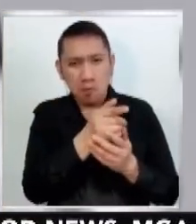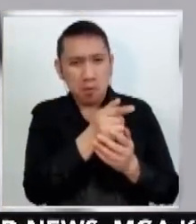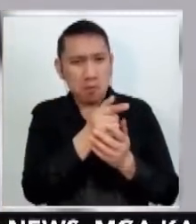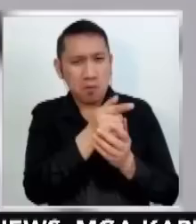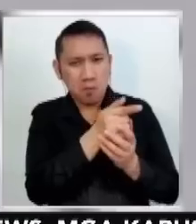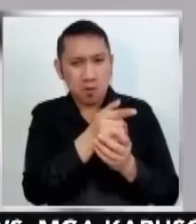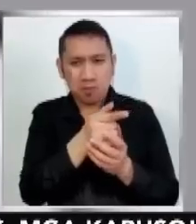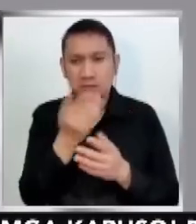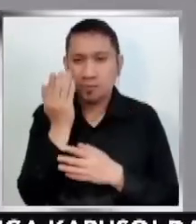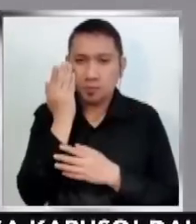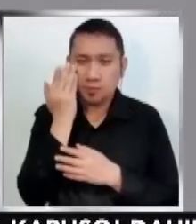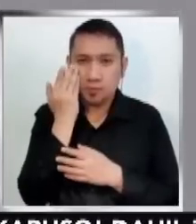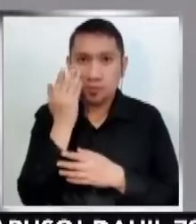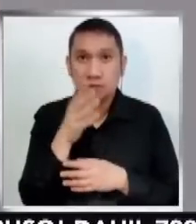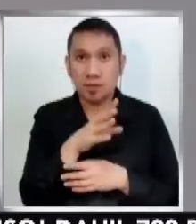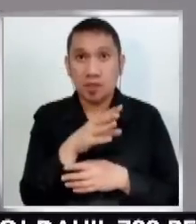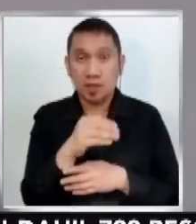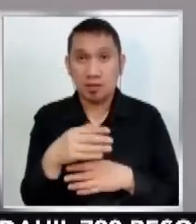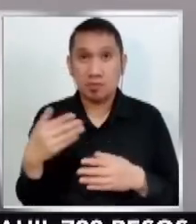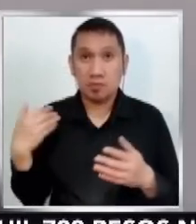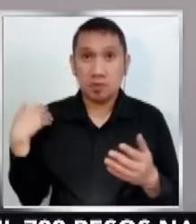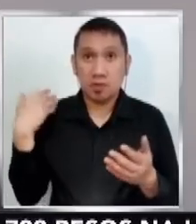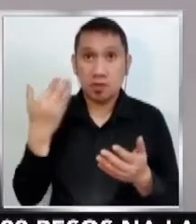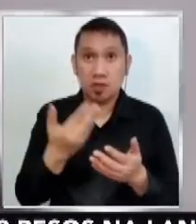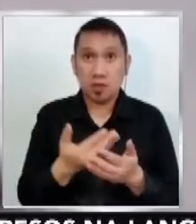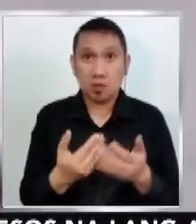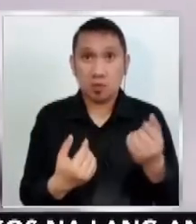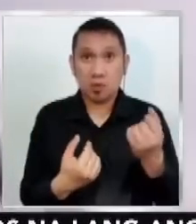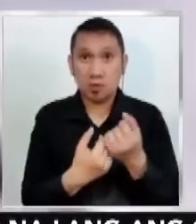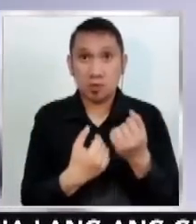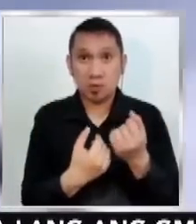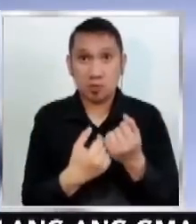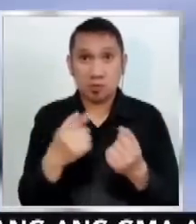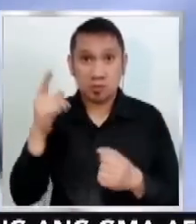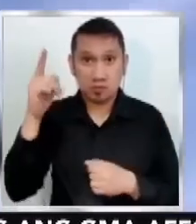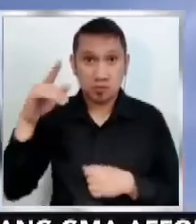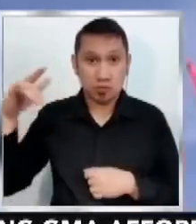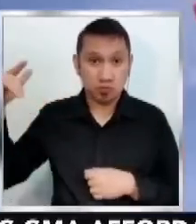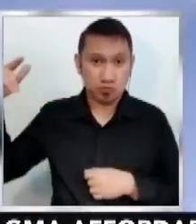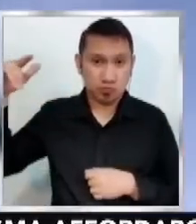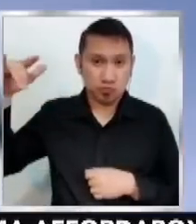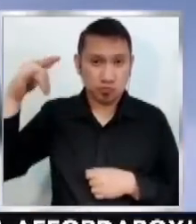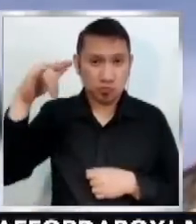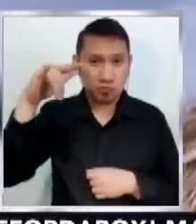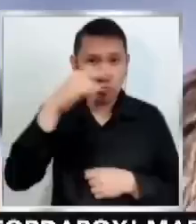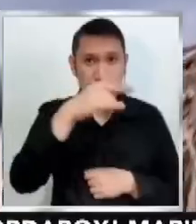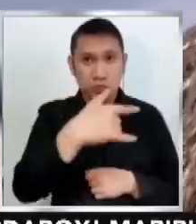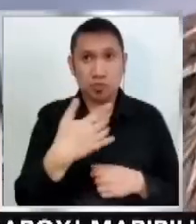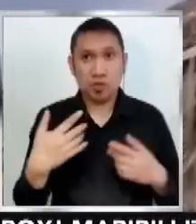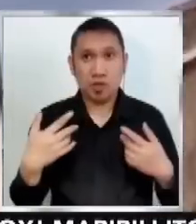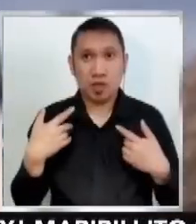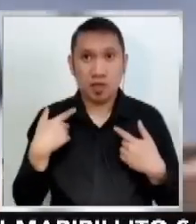Maya-maya'y dumating na para sumuporta ang dalawang F-35 fighter jets na nagpakawala ng mga flares.